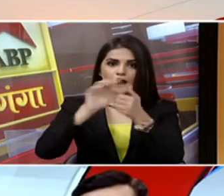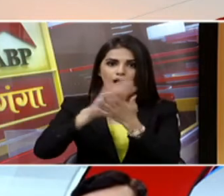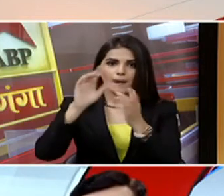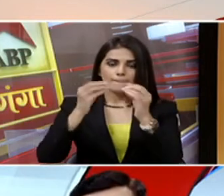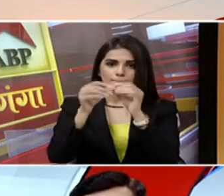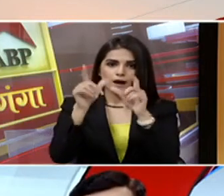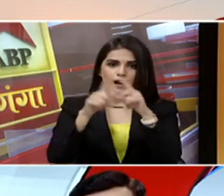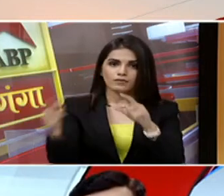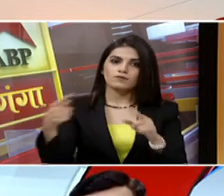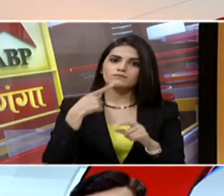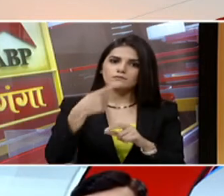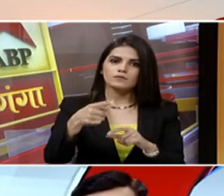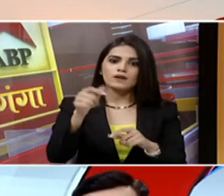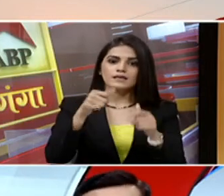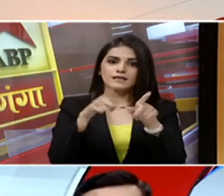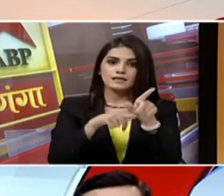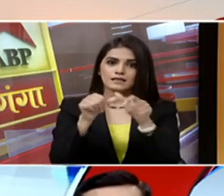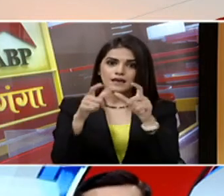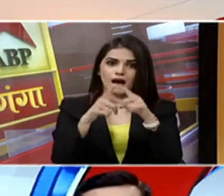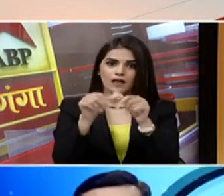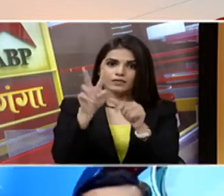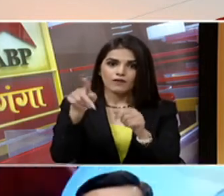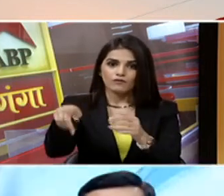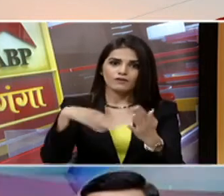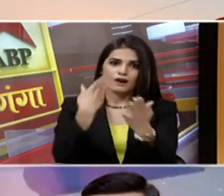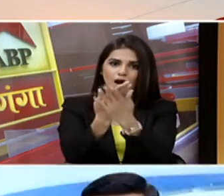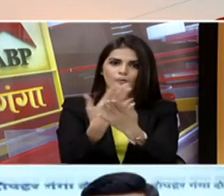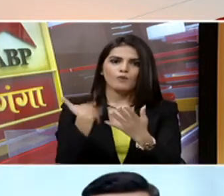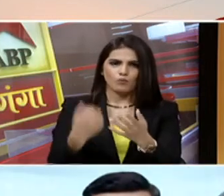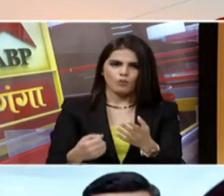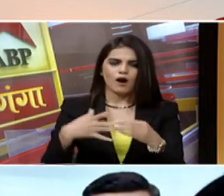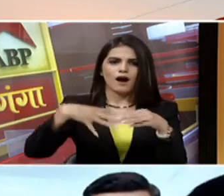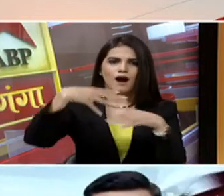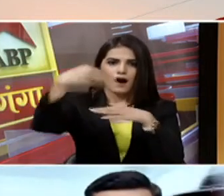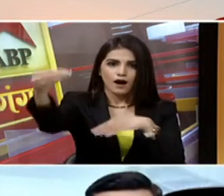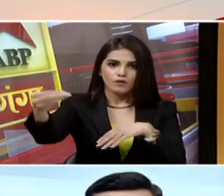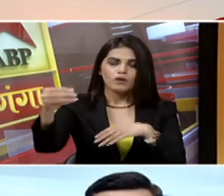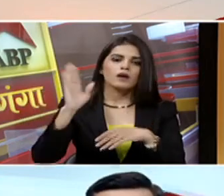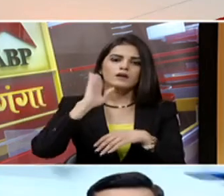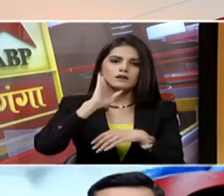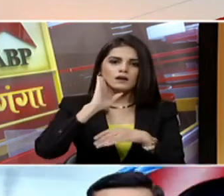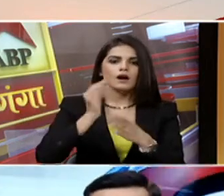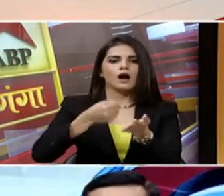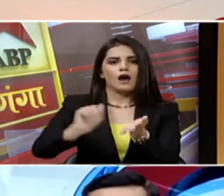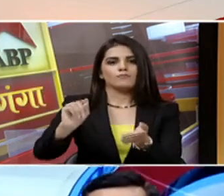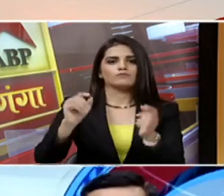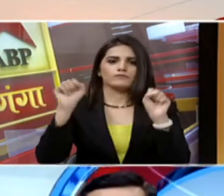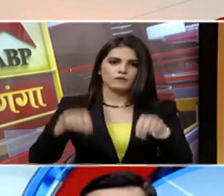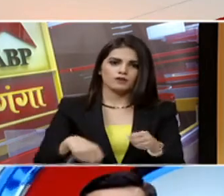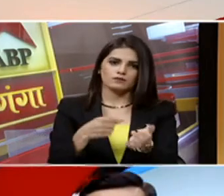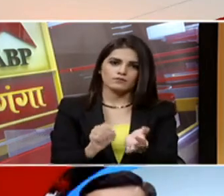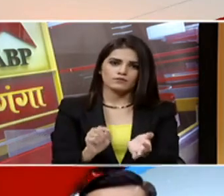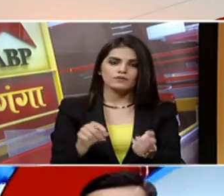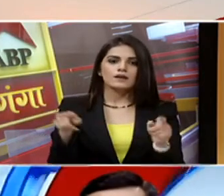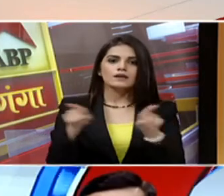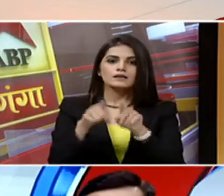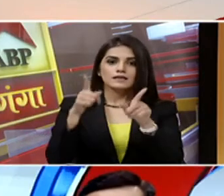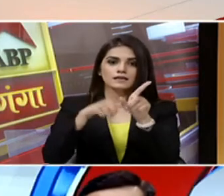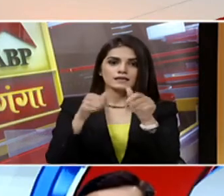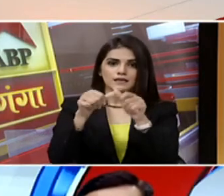कोर्ट ने यादव सिंह की जमानत अर्जी पर सुनवाई करते हुए उन्हें जमानत मंजूर कर ली है